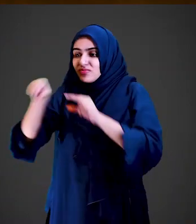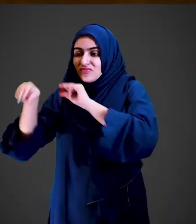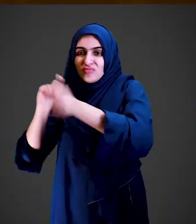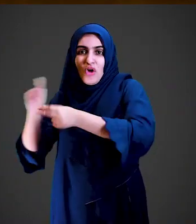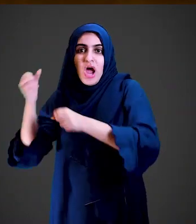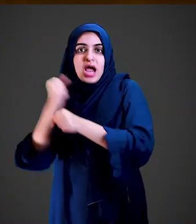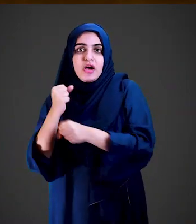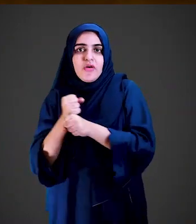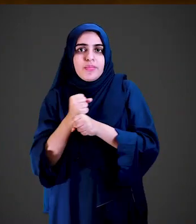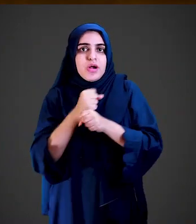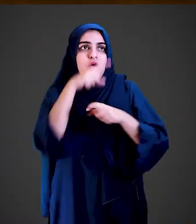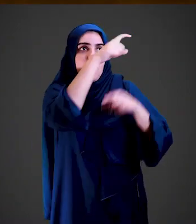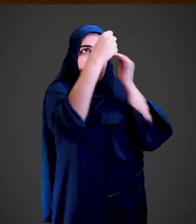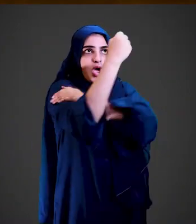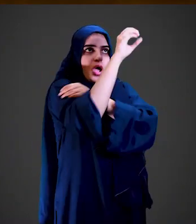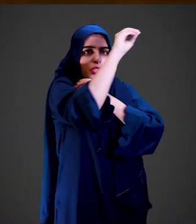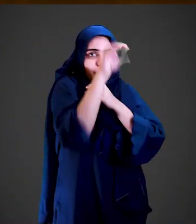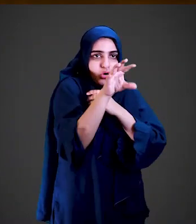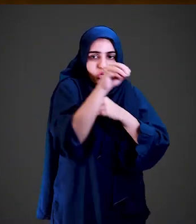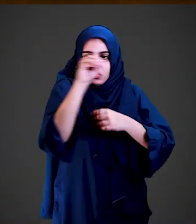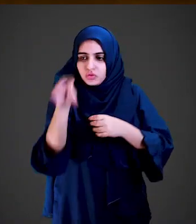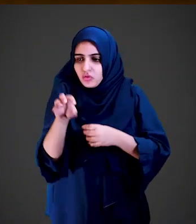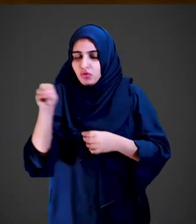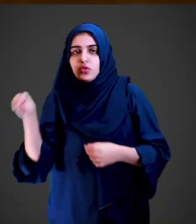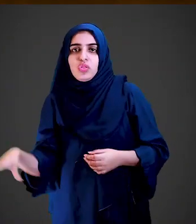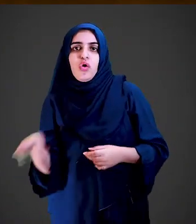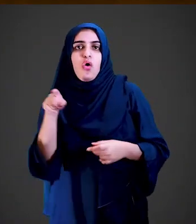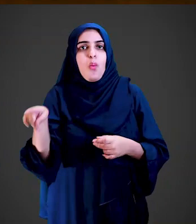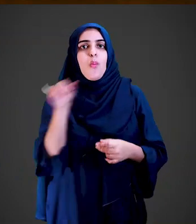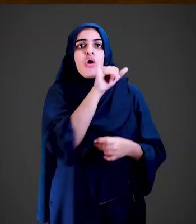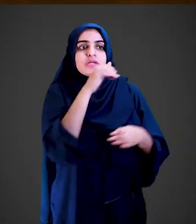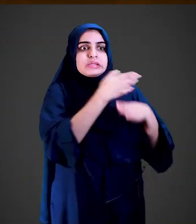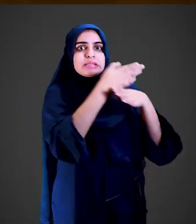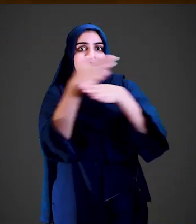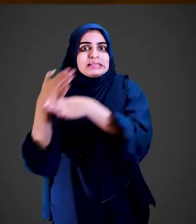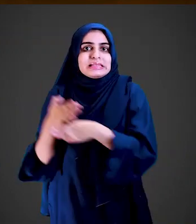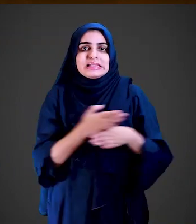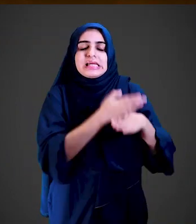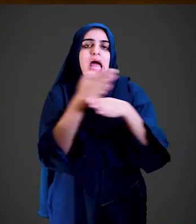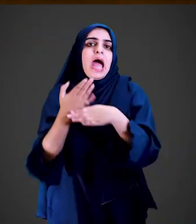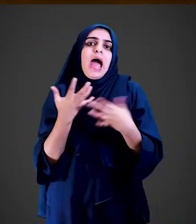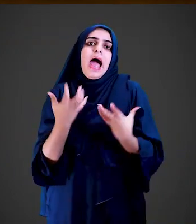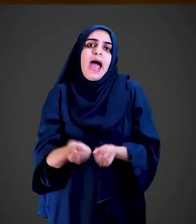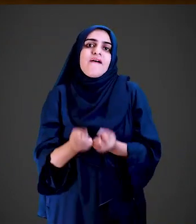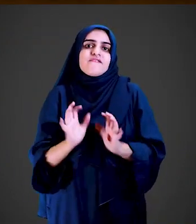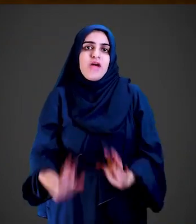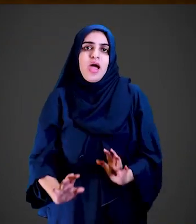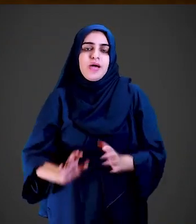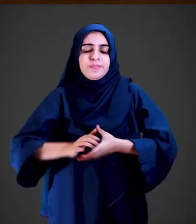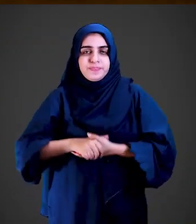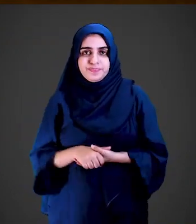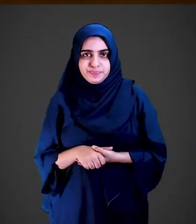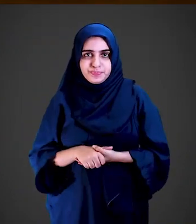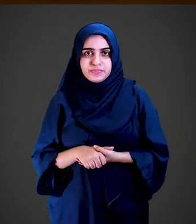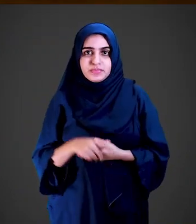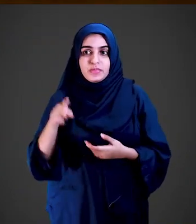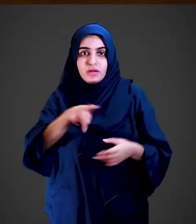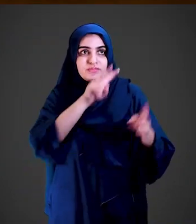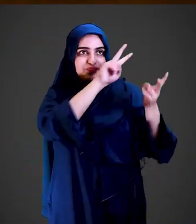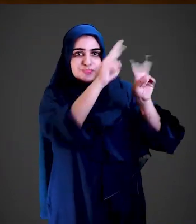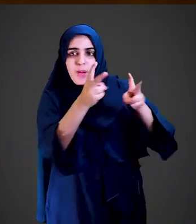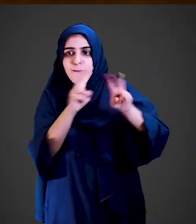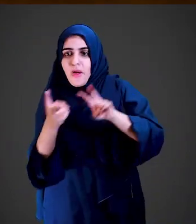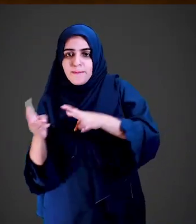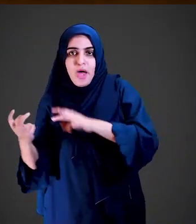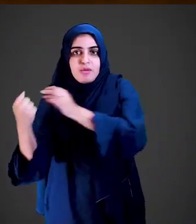زلہی لیول کی حکومتیں ہیں وہاں تک پاور کو نیچے تک دیوالف کر دیا ہے یعنی کہ منتقل کر